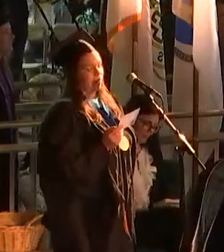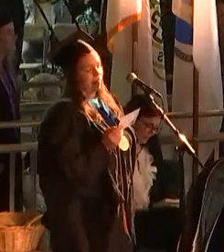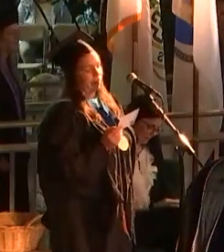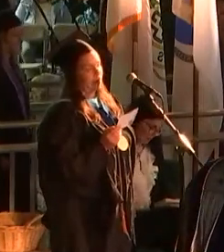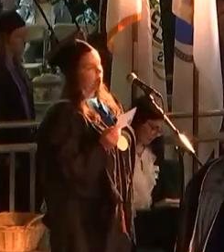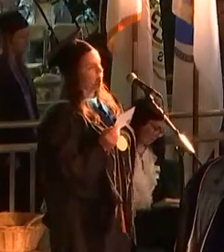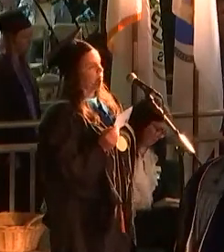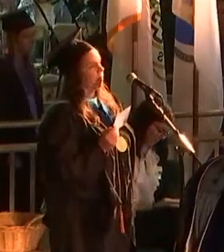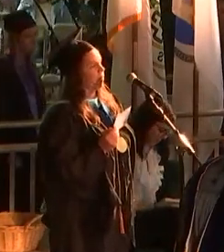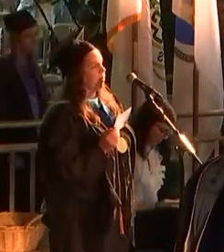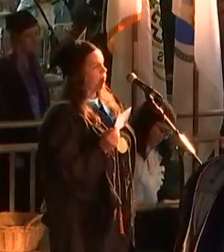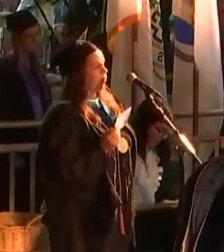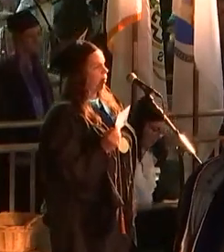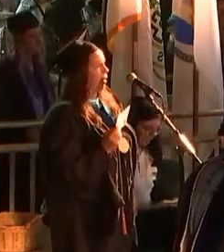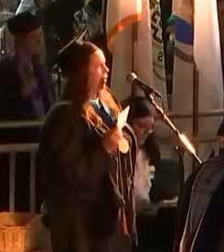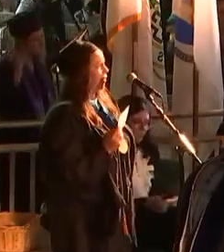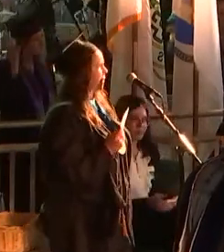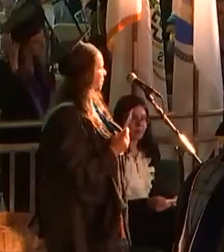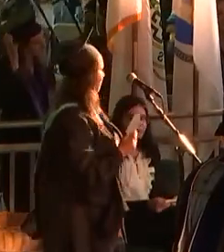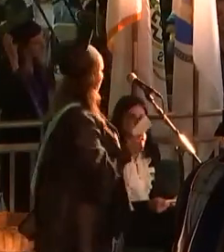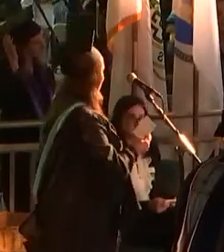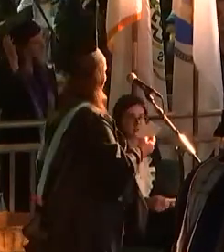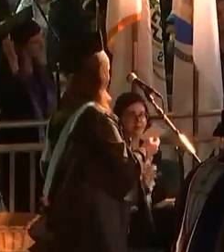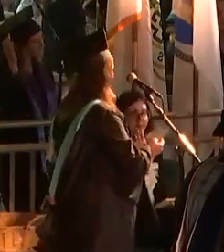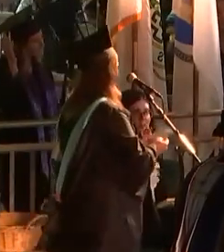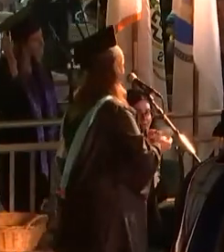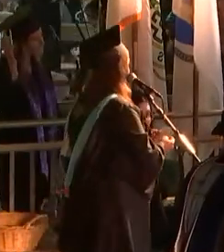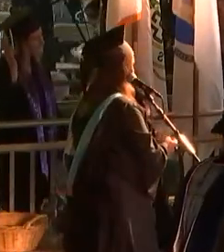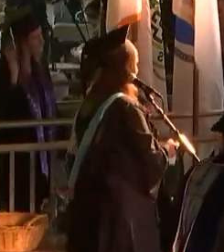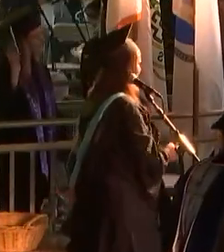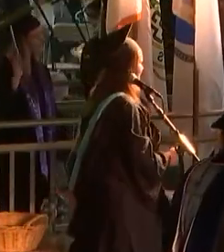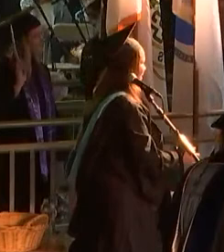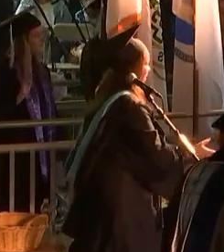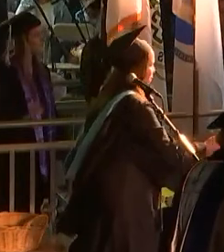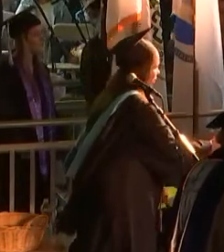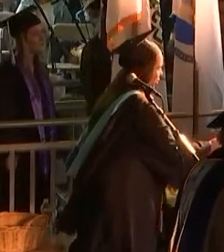Kyla L. Duffy, summa cum laude.